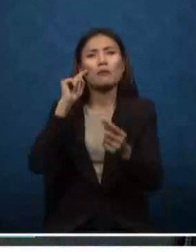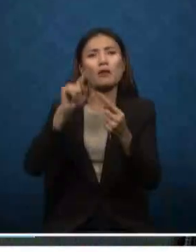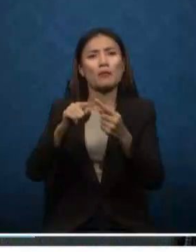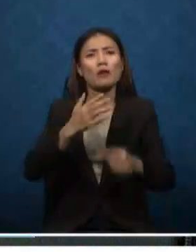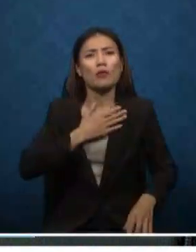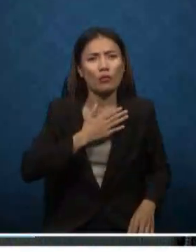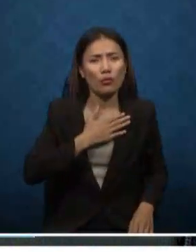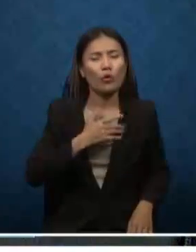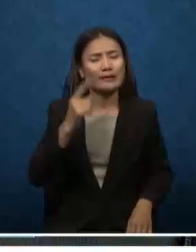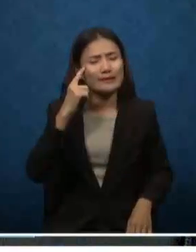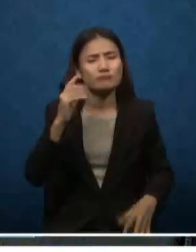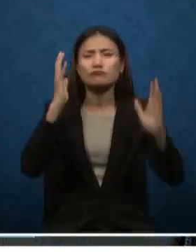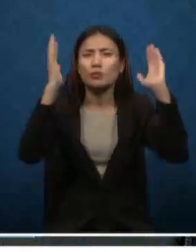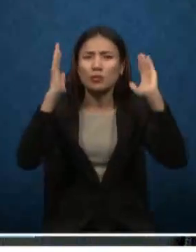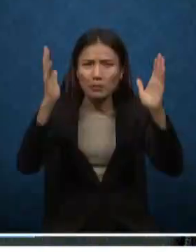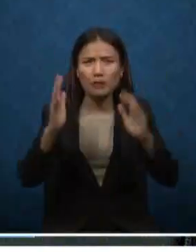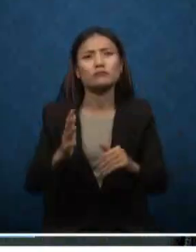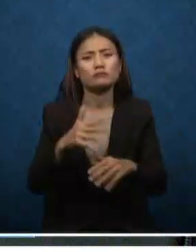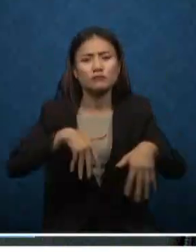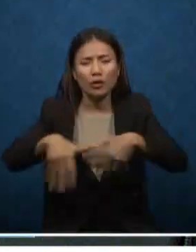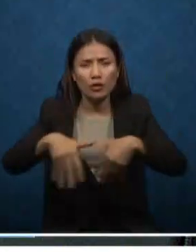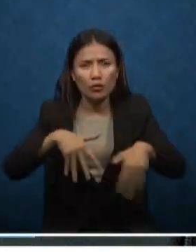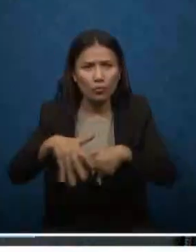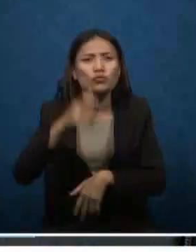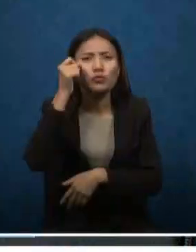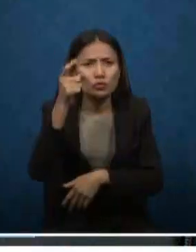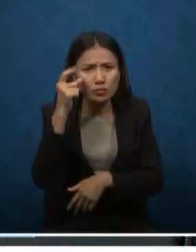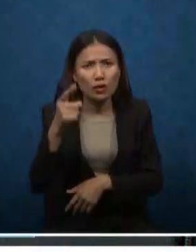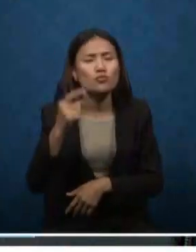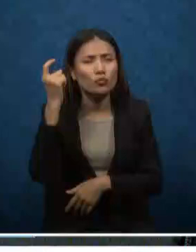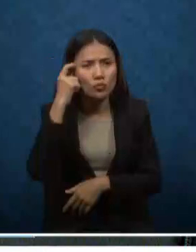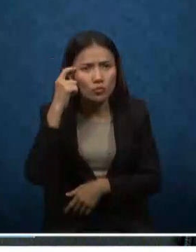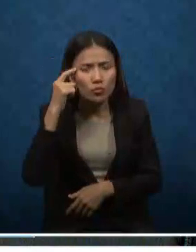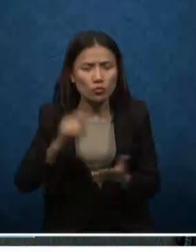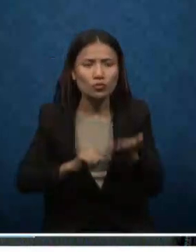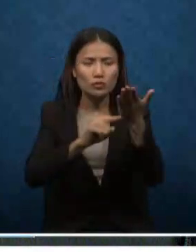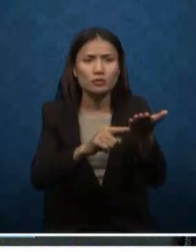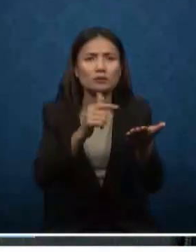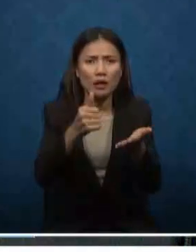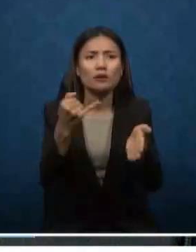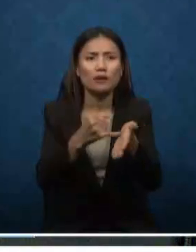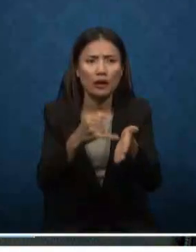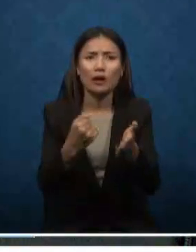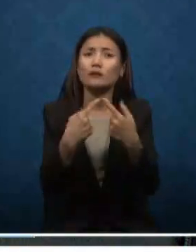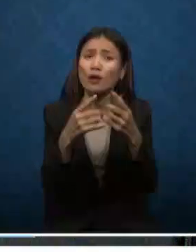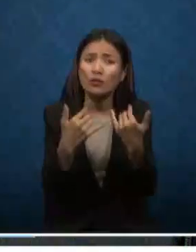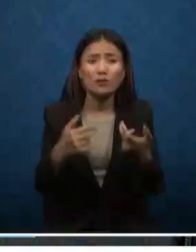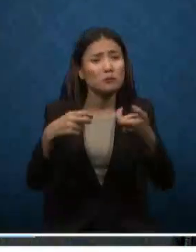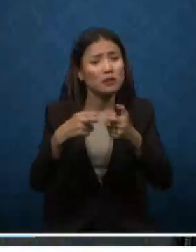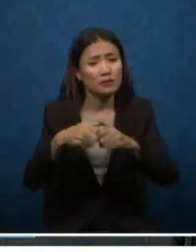งค์เรื่องนี้ให้มากขึ้นนะครับแล้วก็ควรจะดูว่าสาเหตุที่ประชา